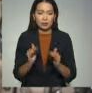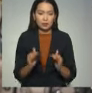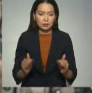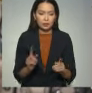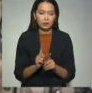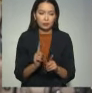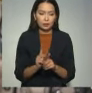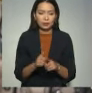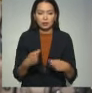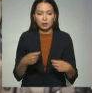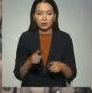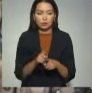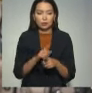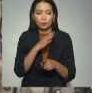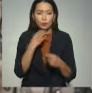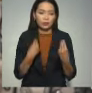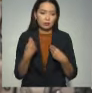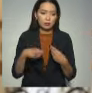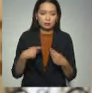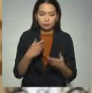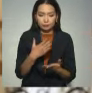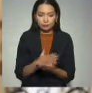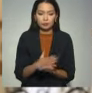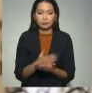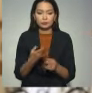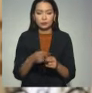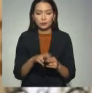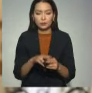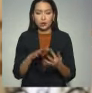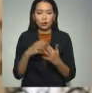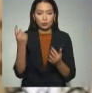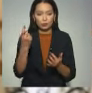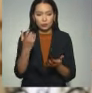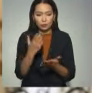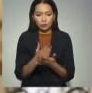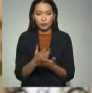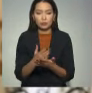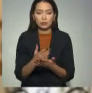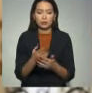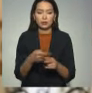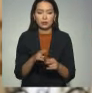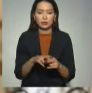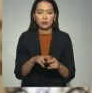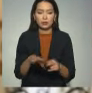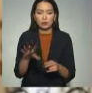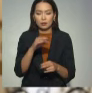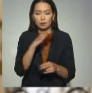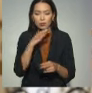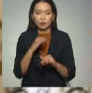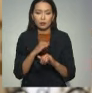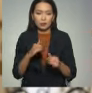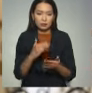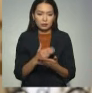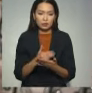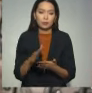нелерін заказ алады, сол жақсы киімдер тігетіні бар, мал шаруашылығы да бар, құс шаруашылығымен айналысқысы келетіндер бар. Енді ойларын